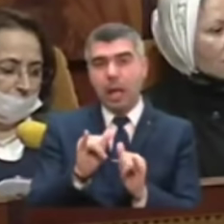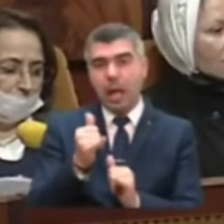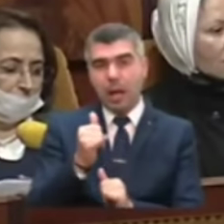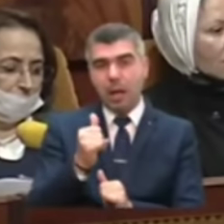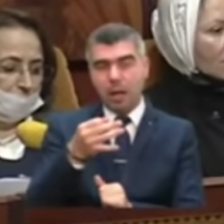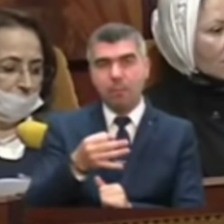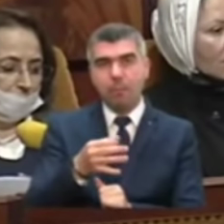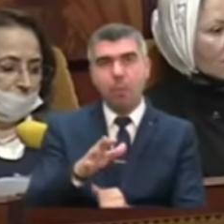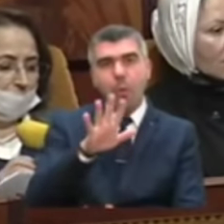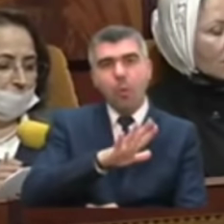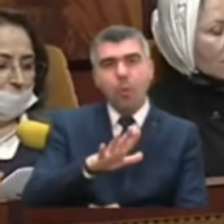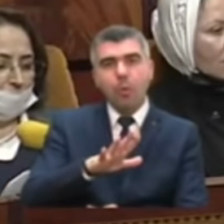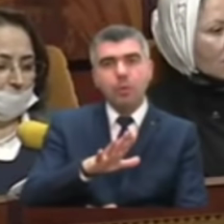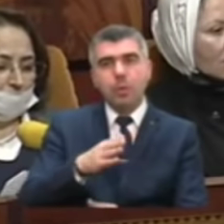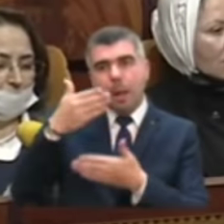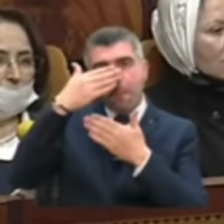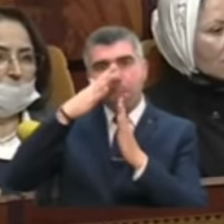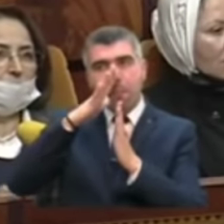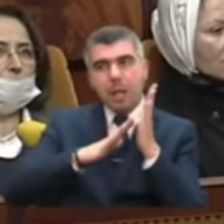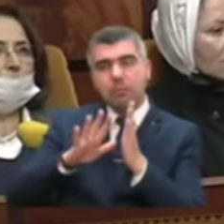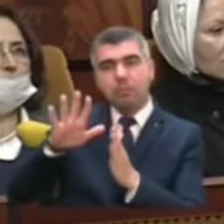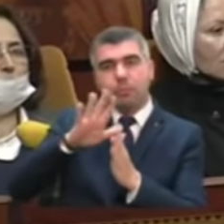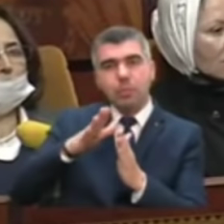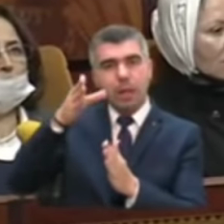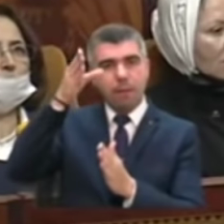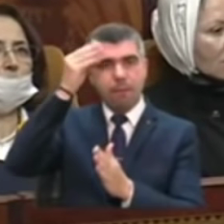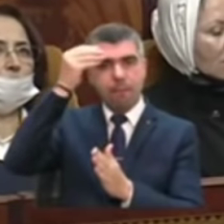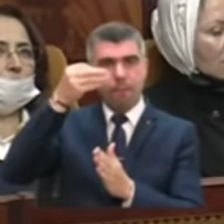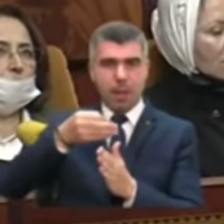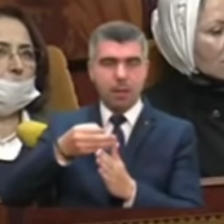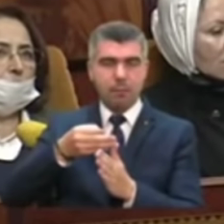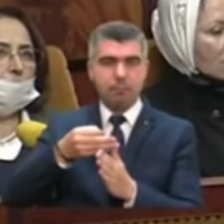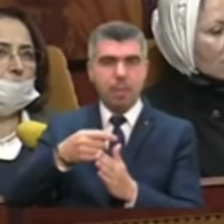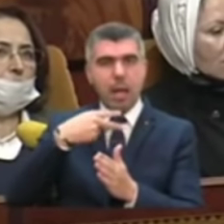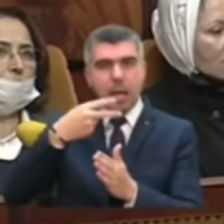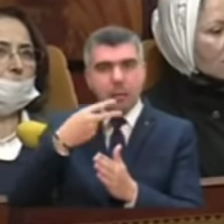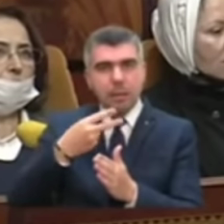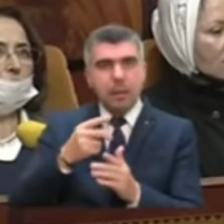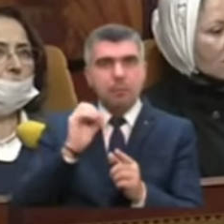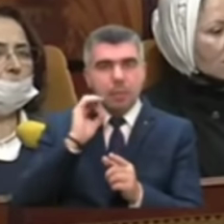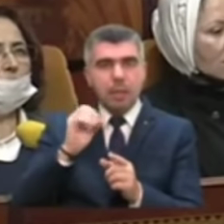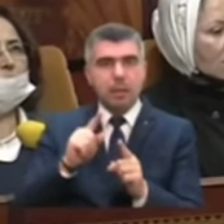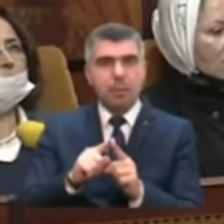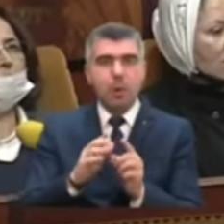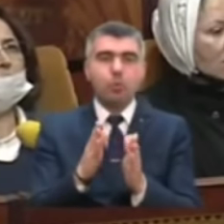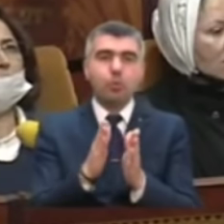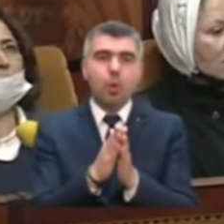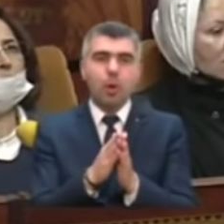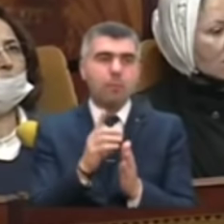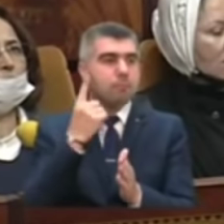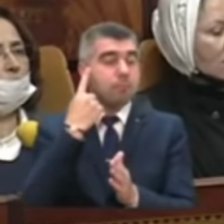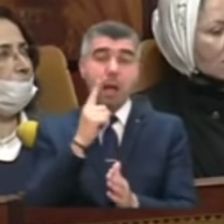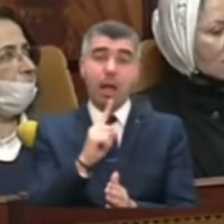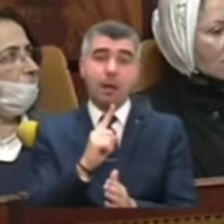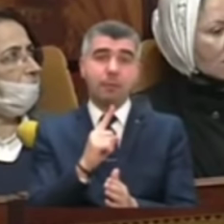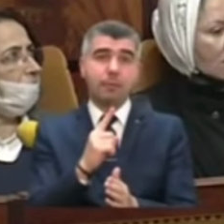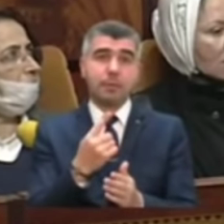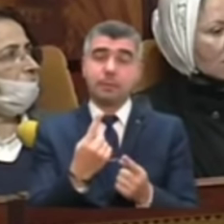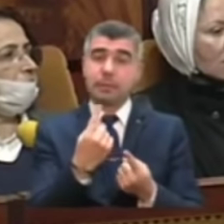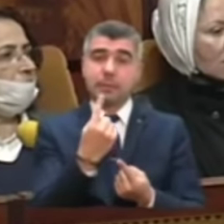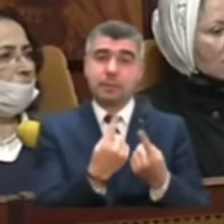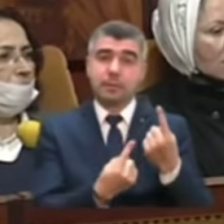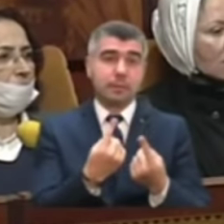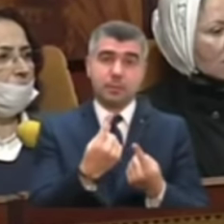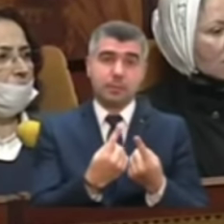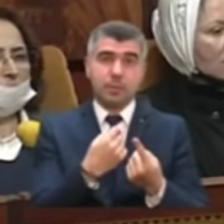المغاربه كاملين يفهموا، ماشي غير اللي كيهضر العربيه او لا، حتى واحد الامازيغ ما فاهمش اش كنقولوا دابا اليوم، بغينا كل شيء يعرف. وهادشي ما